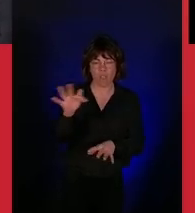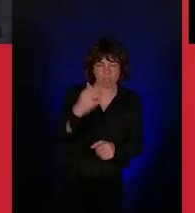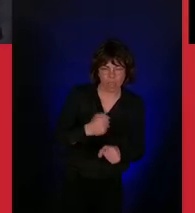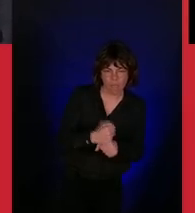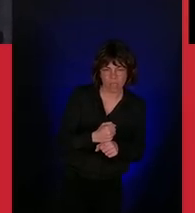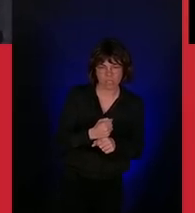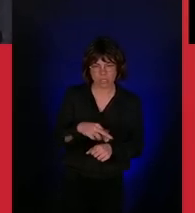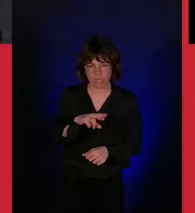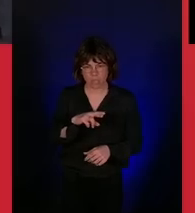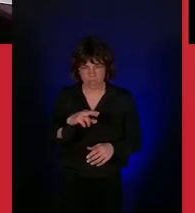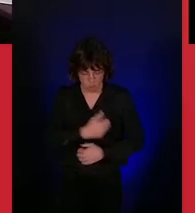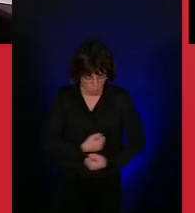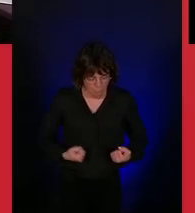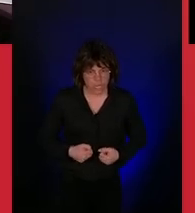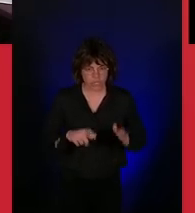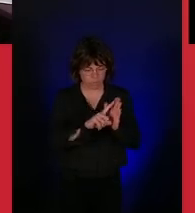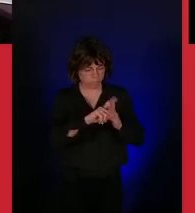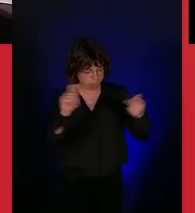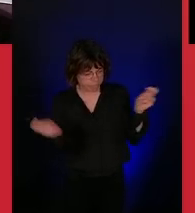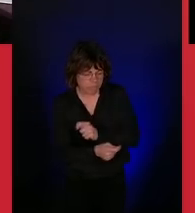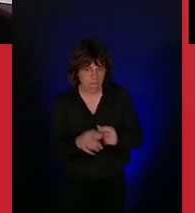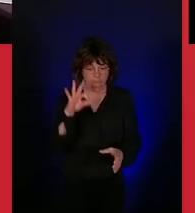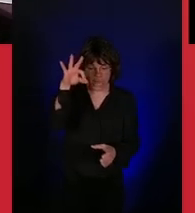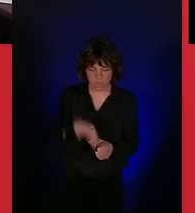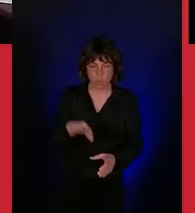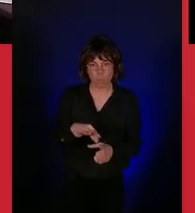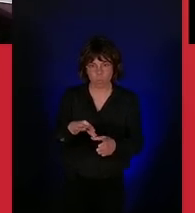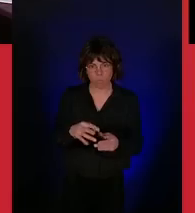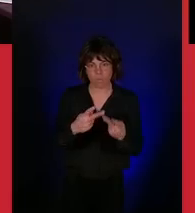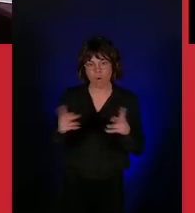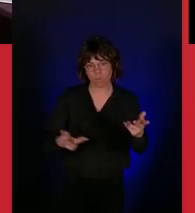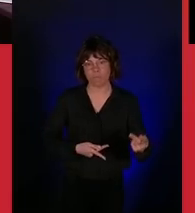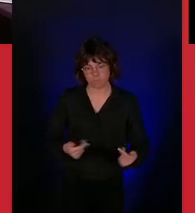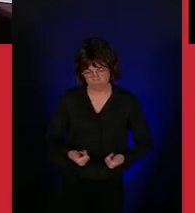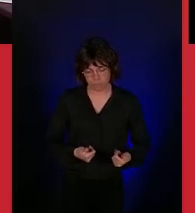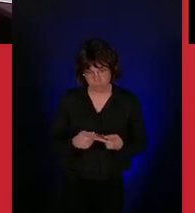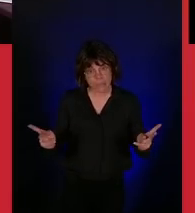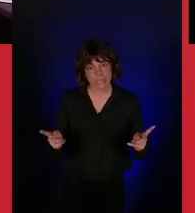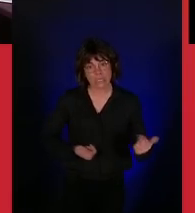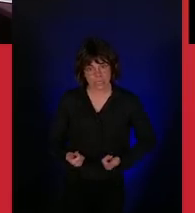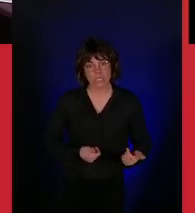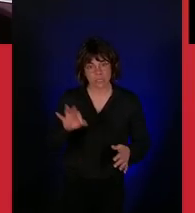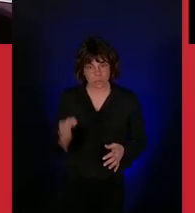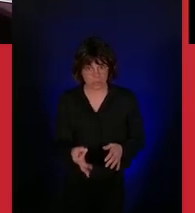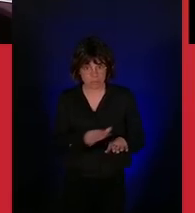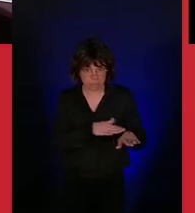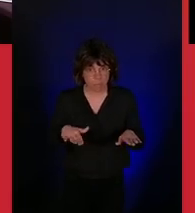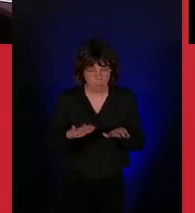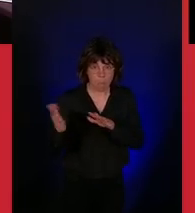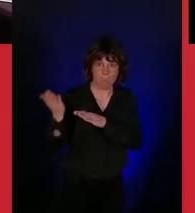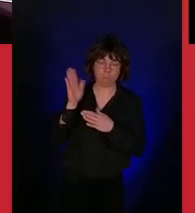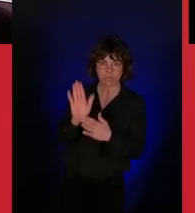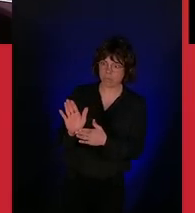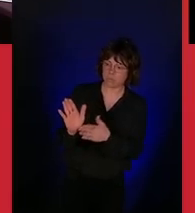réforme de l'assurance chômage, aux résultats des élections fonction publique, où les résultats contrastés pour un même champ ne peuvent